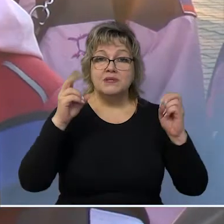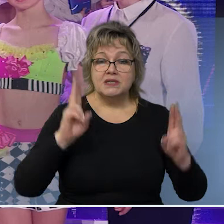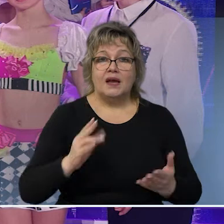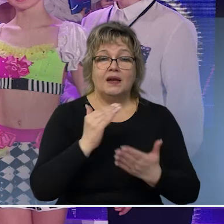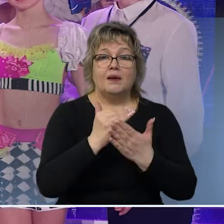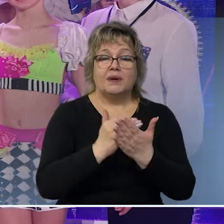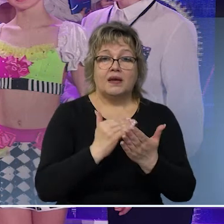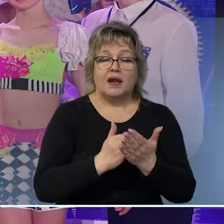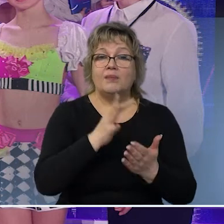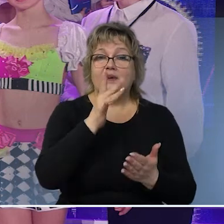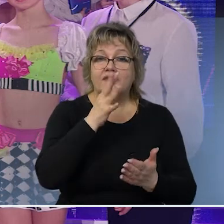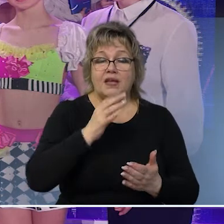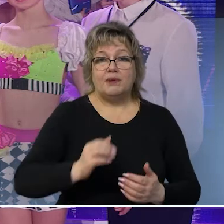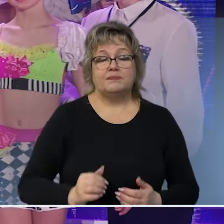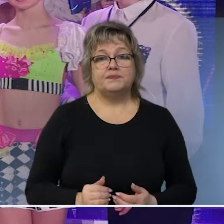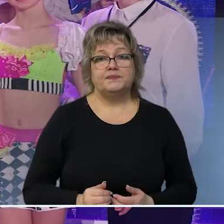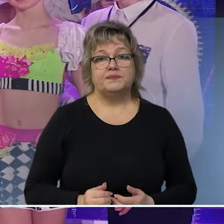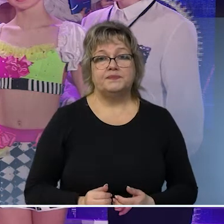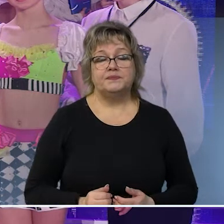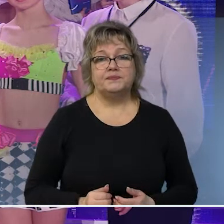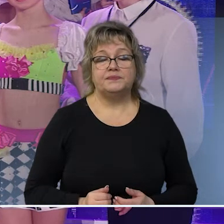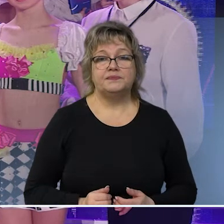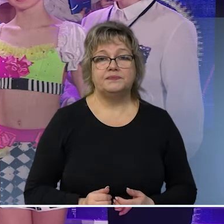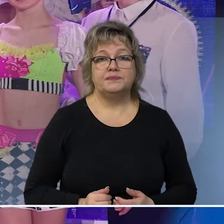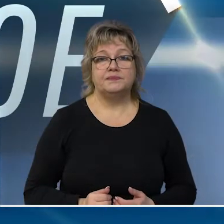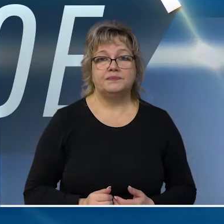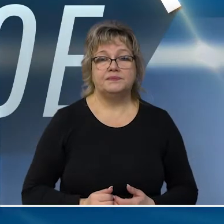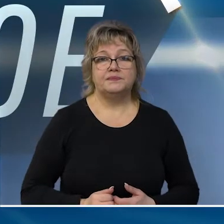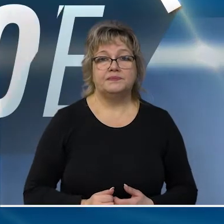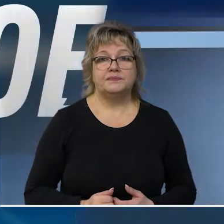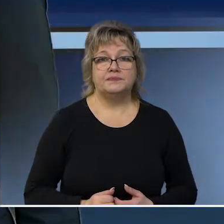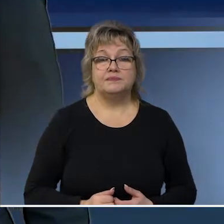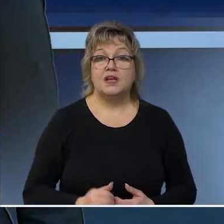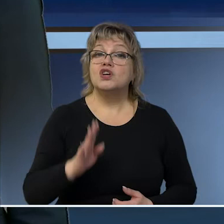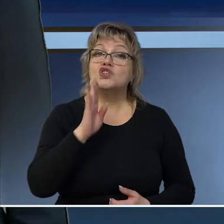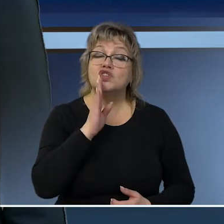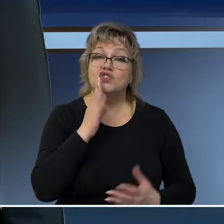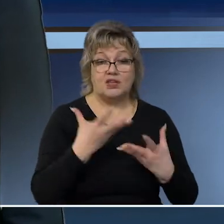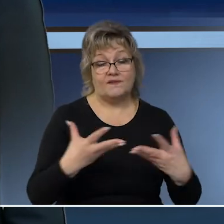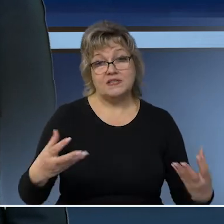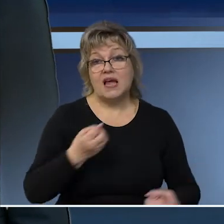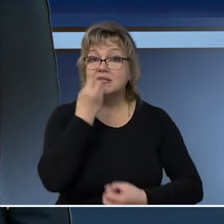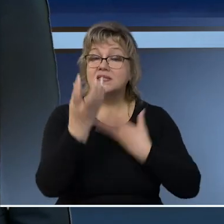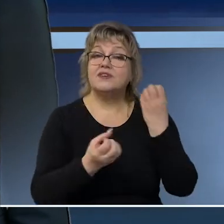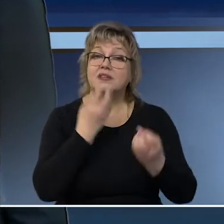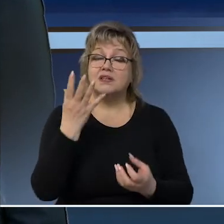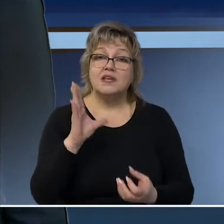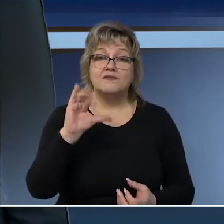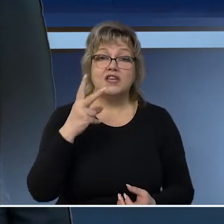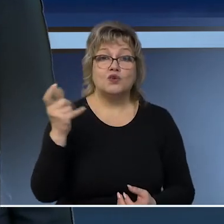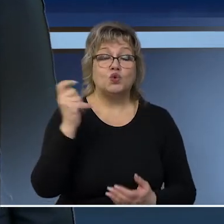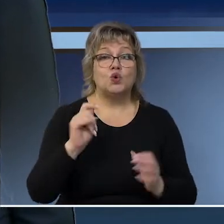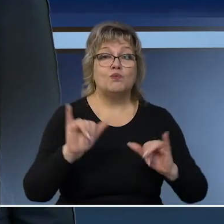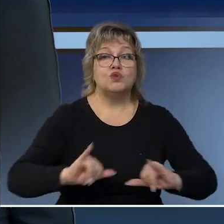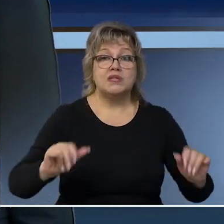Виталий Платонов, Миллеровский телеканал для программы «Время местное». Женщина, весна, цветы. В